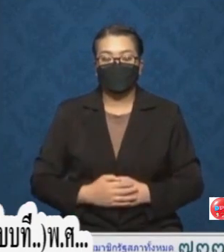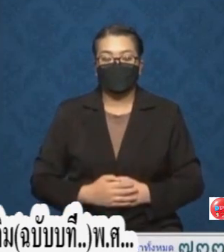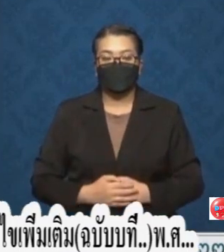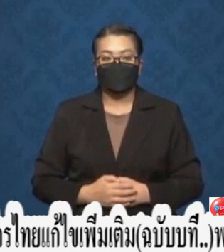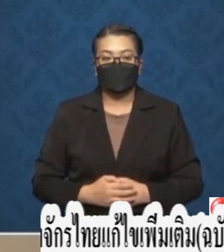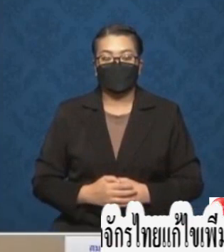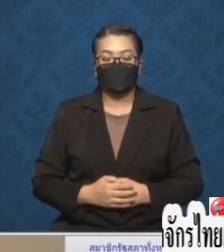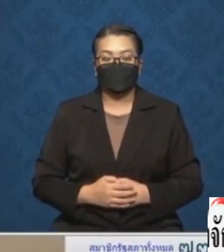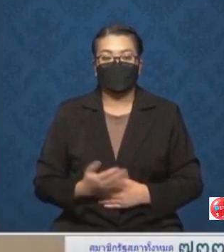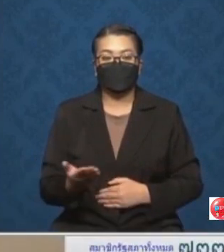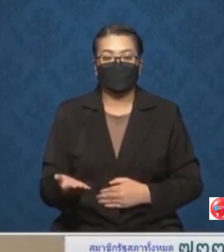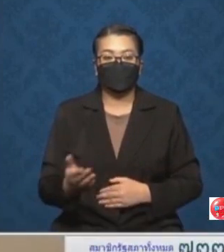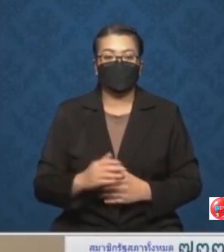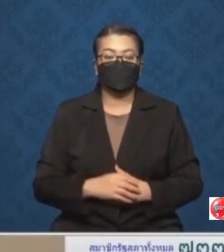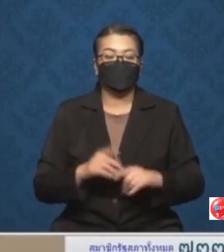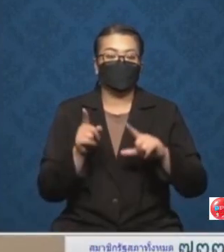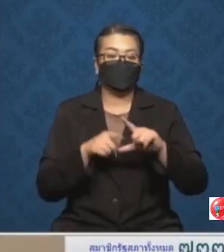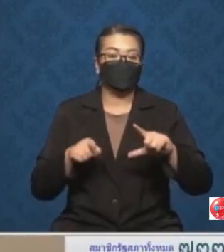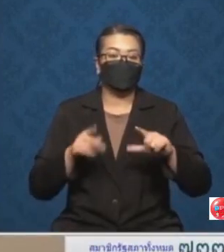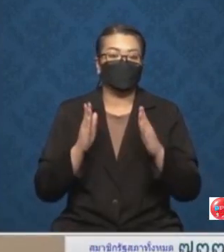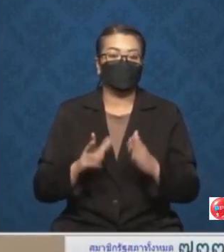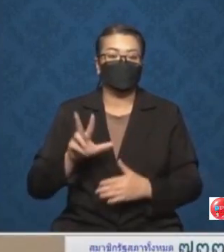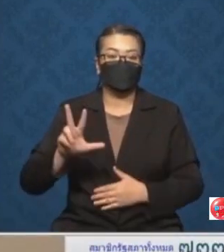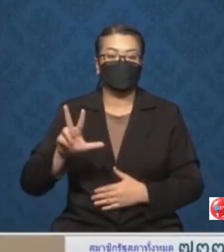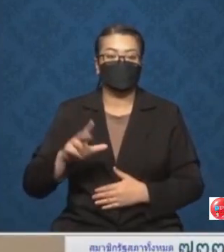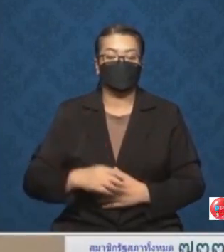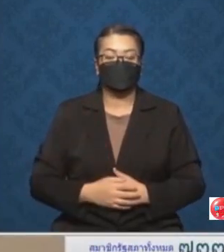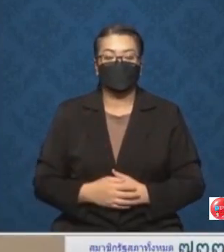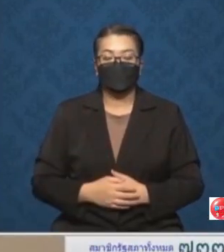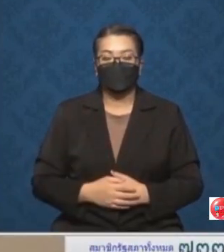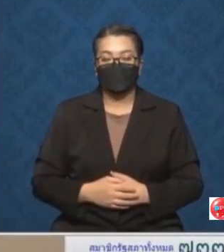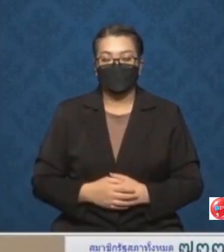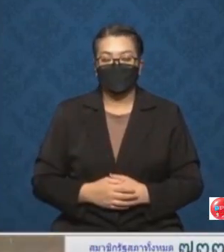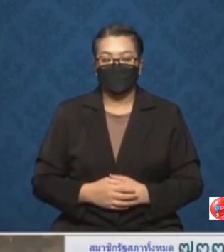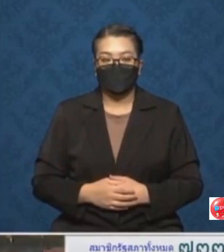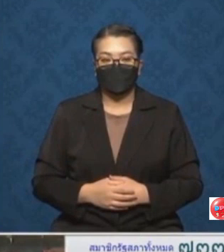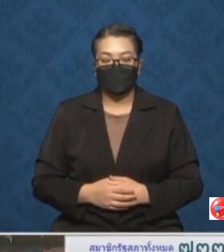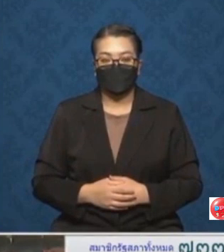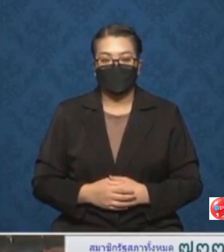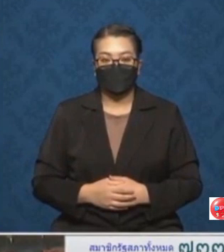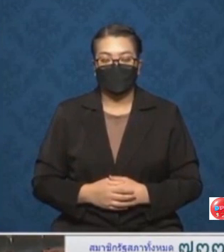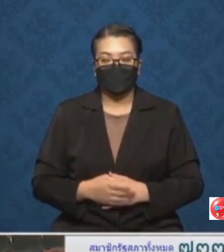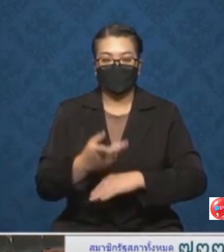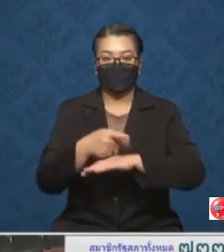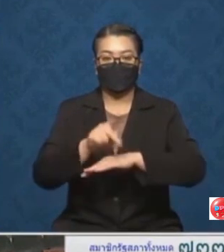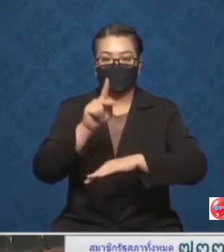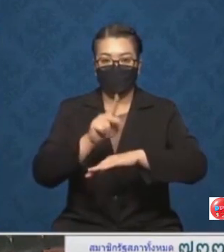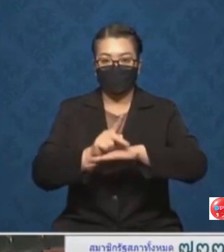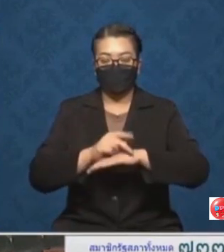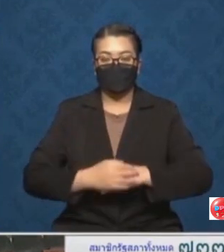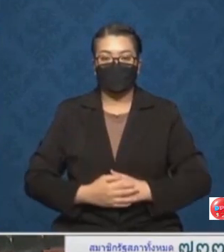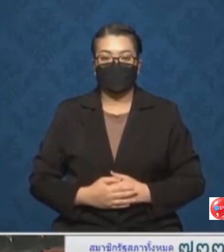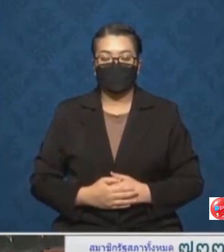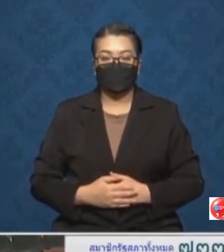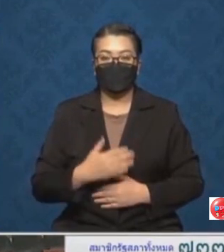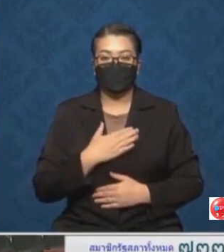องครับต่อไปพรรคก้าวไกล3ท่านครับเชิญครับ เรียนท่านประธานรัฐสภาที่เคารพ